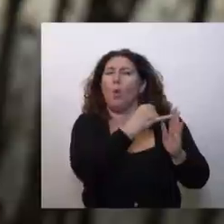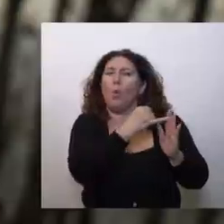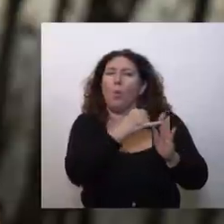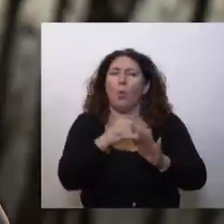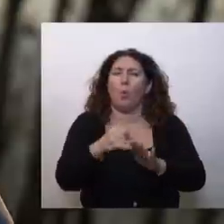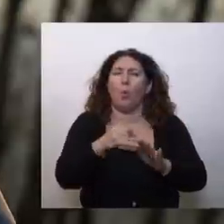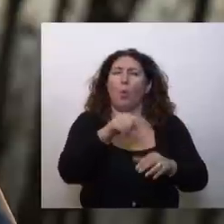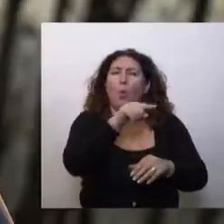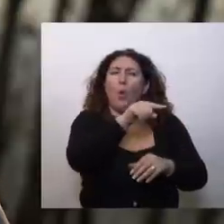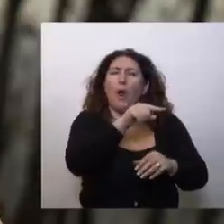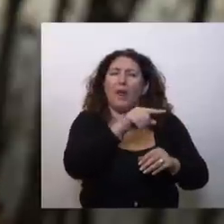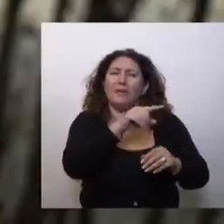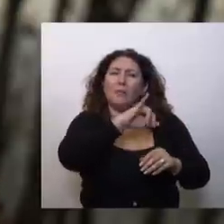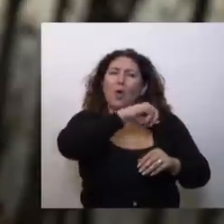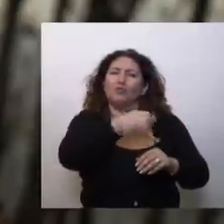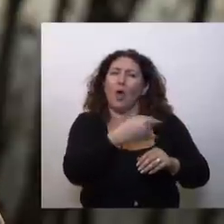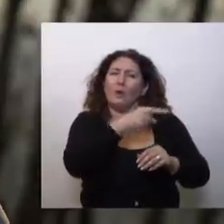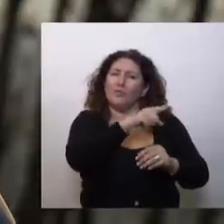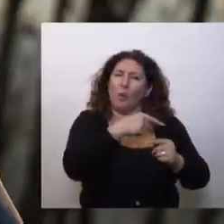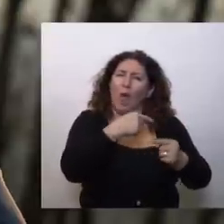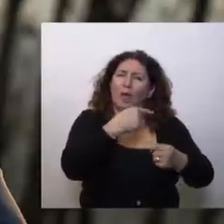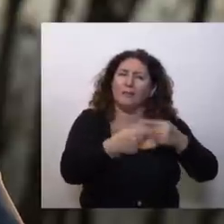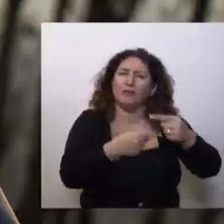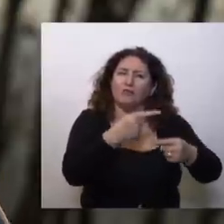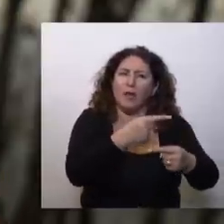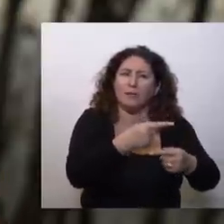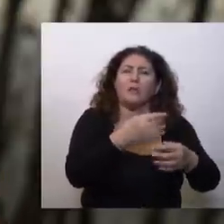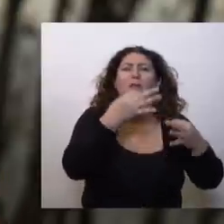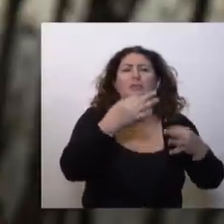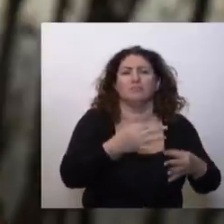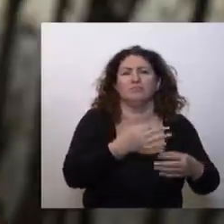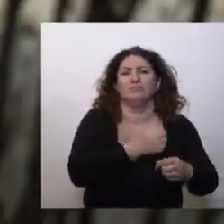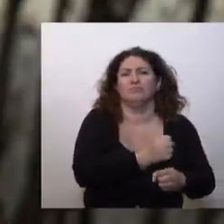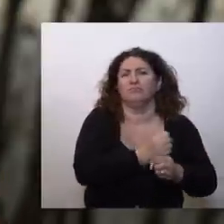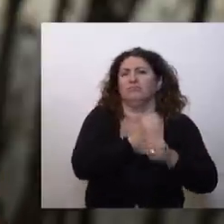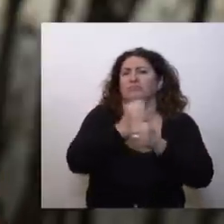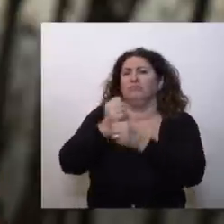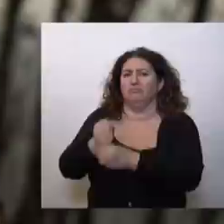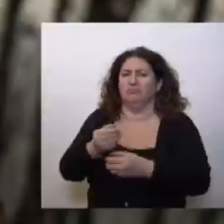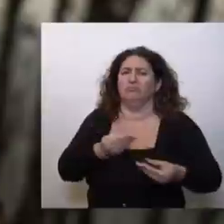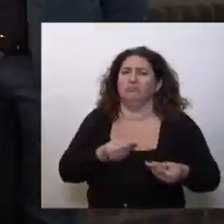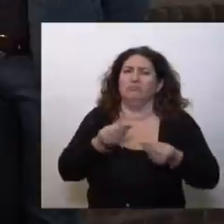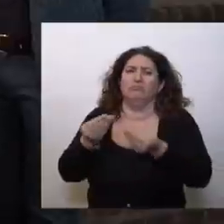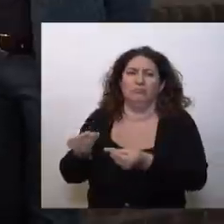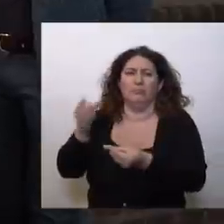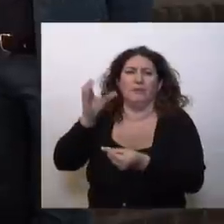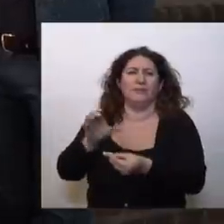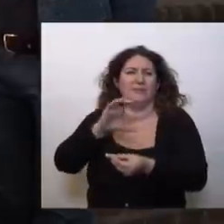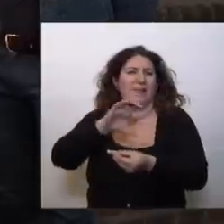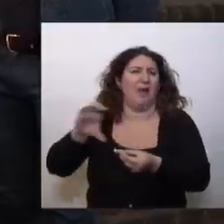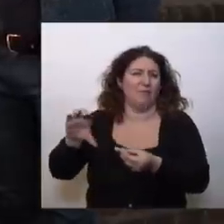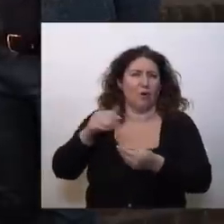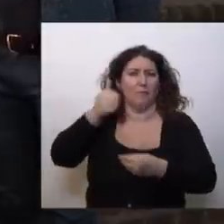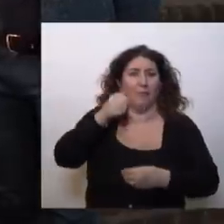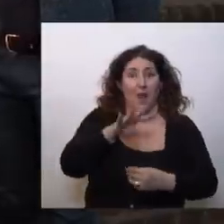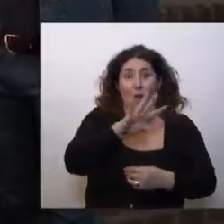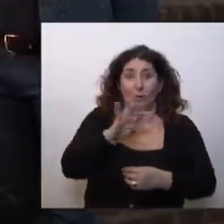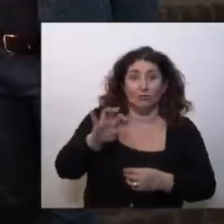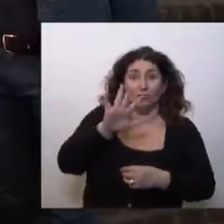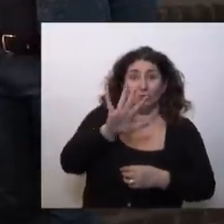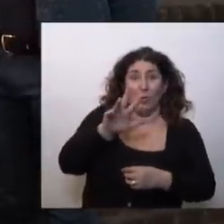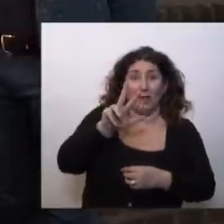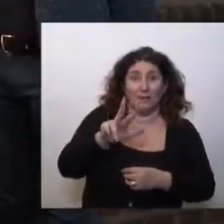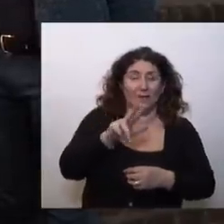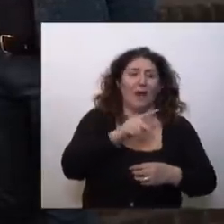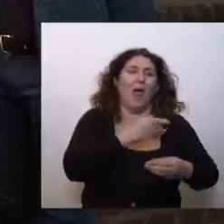di Geoffroy che la cederà ai Savoia nel 1453. Come sia arrivata nelle mani degli